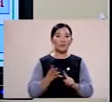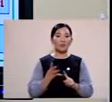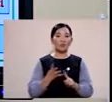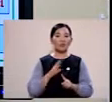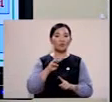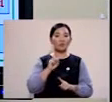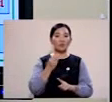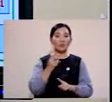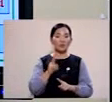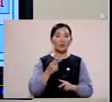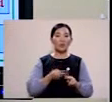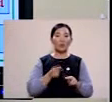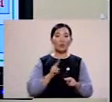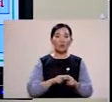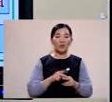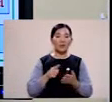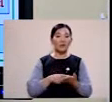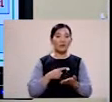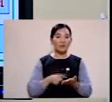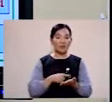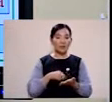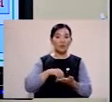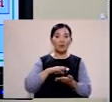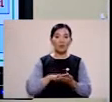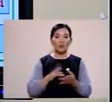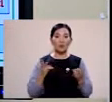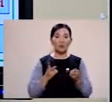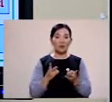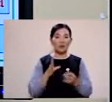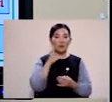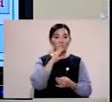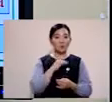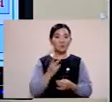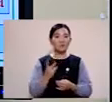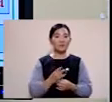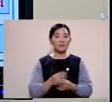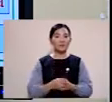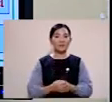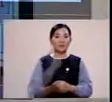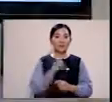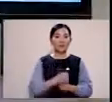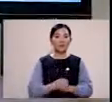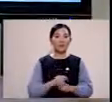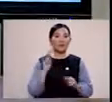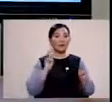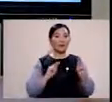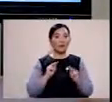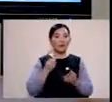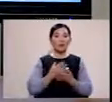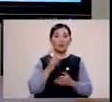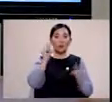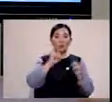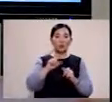4-mashq. Bu mashqni ham daftarimizga yozib olishga harakat qilamiz. Qadrli